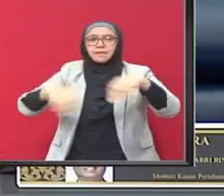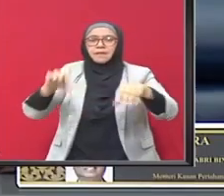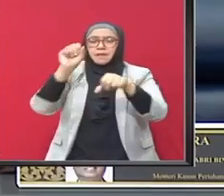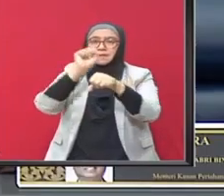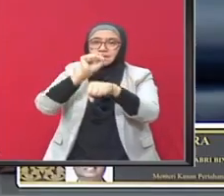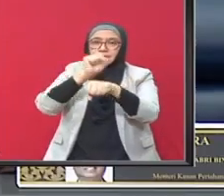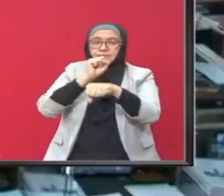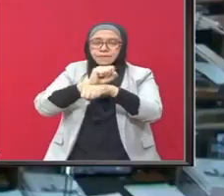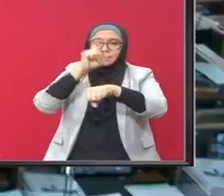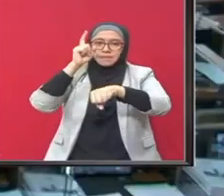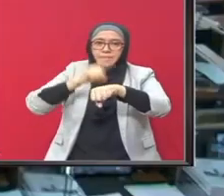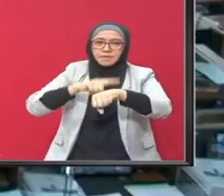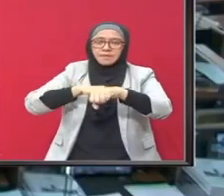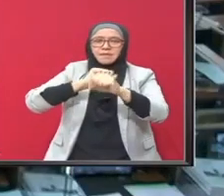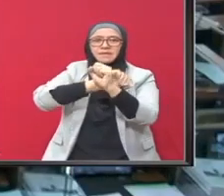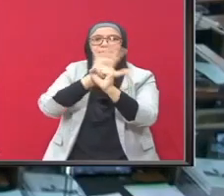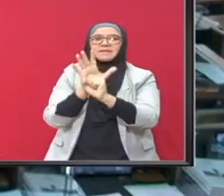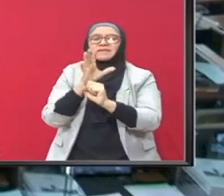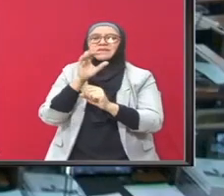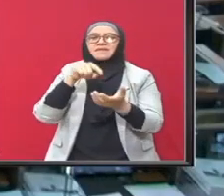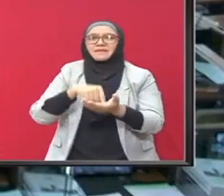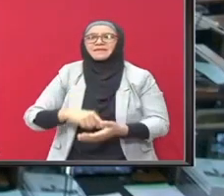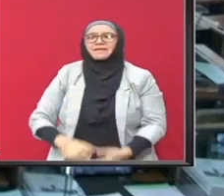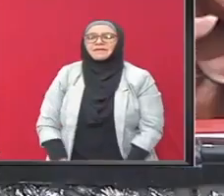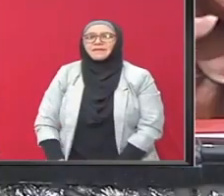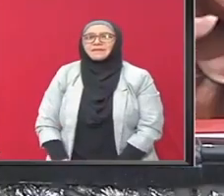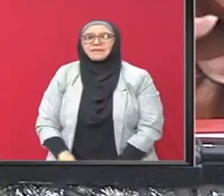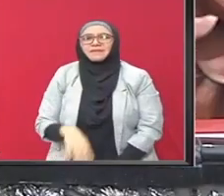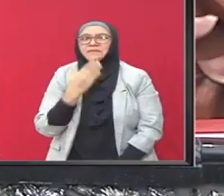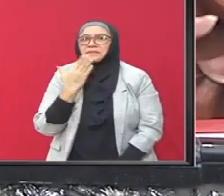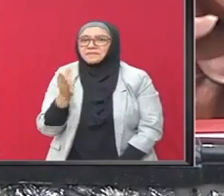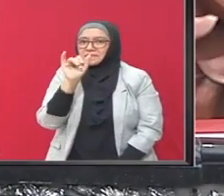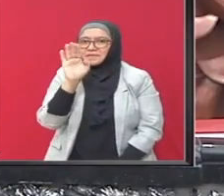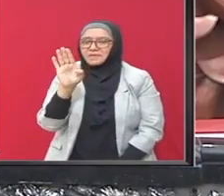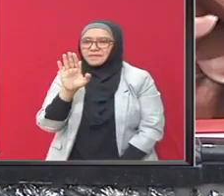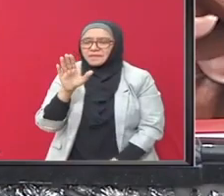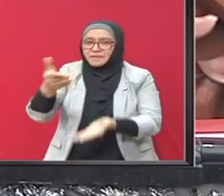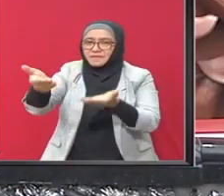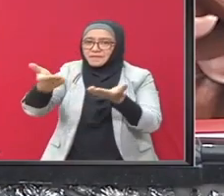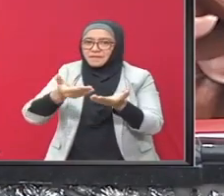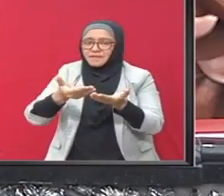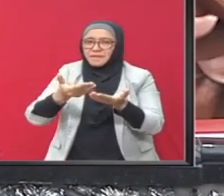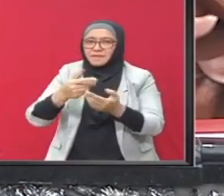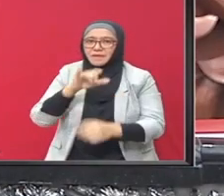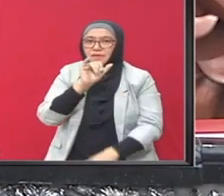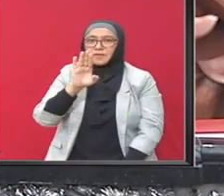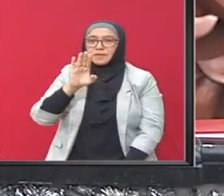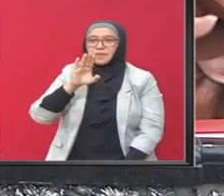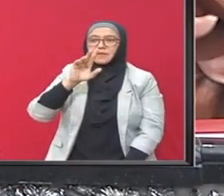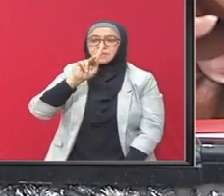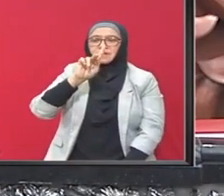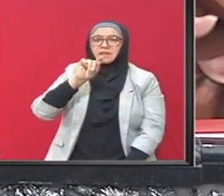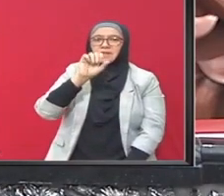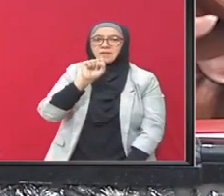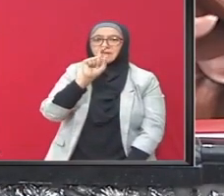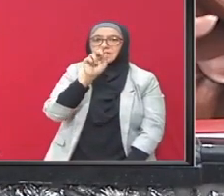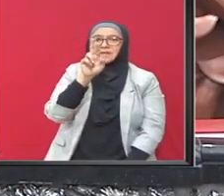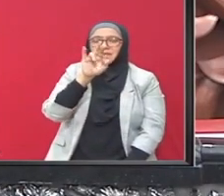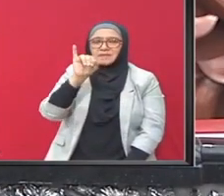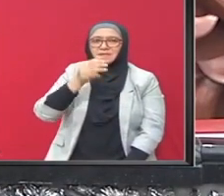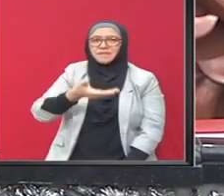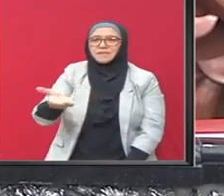ini makasih makasih ya Mama seterusnya siap silikon yang pemakuan kastolani Hai